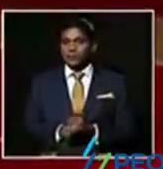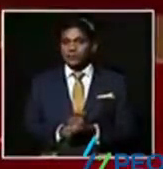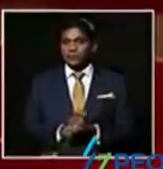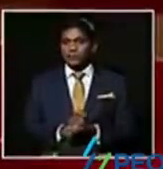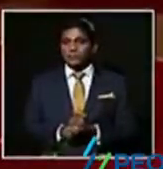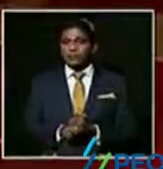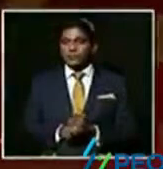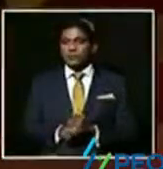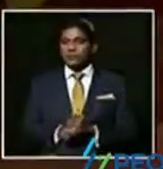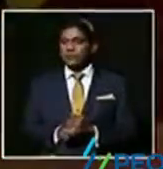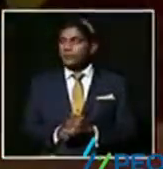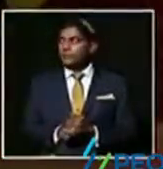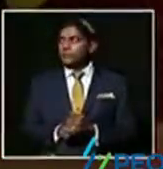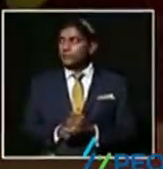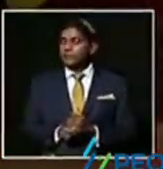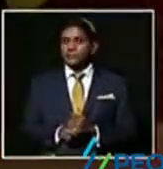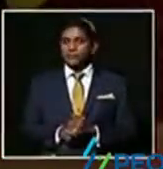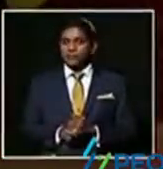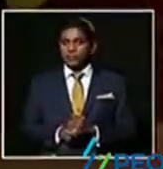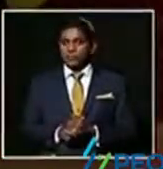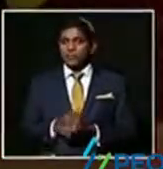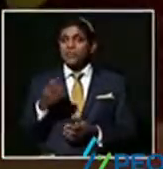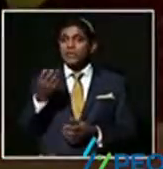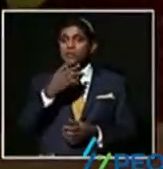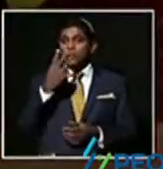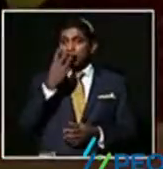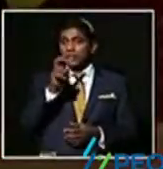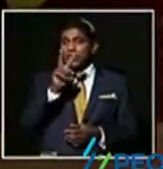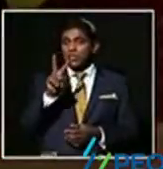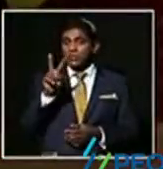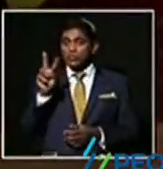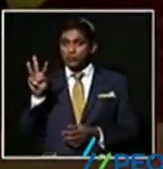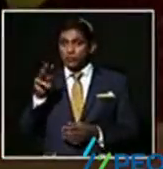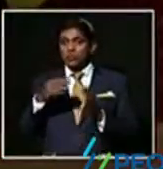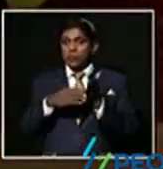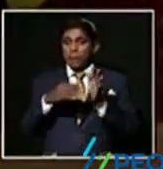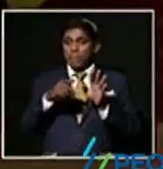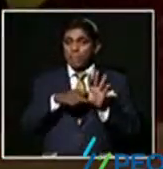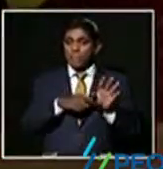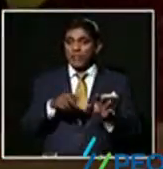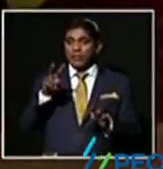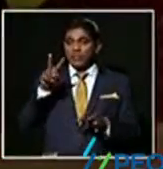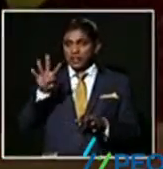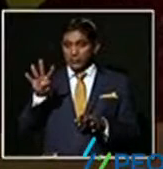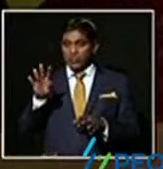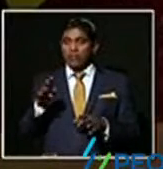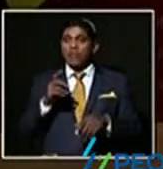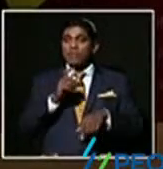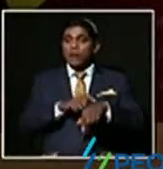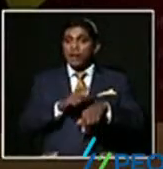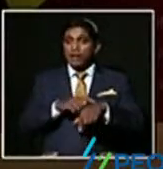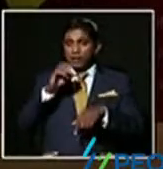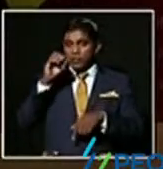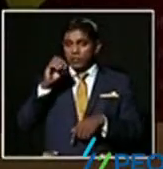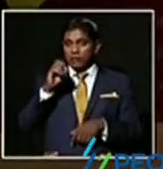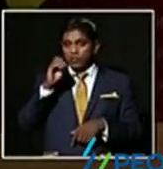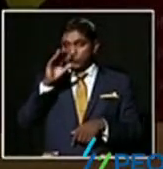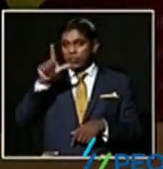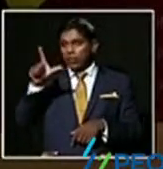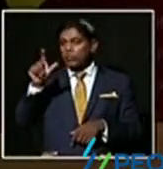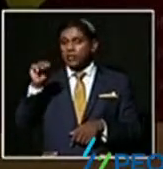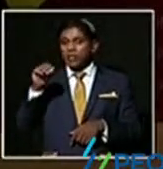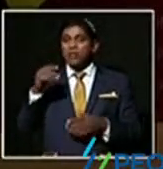Crime Watch. දිනය 2023 මැයි 24 වෙනිදා. වේලාව පෙරවරු 7:30.